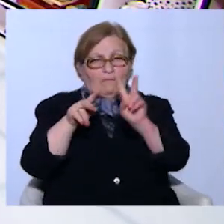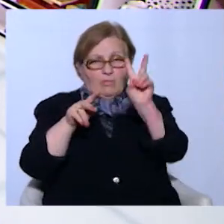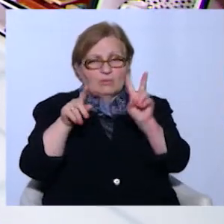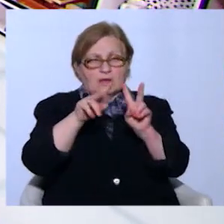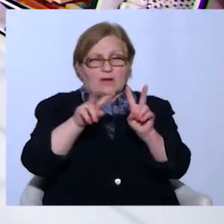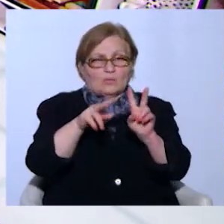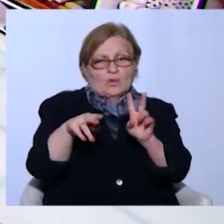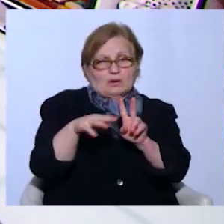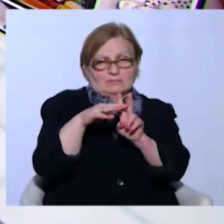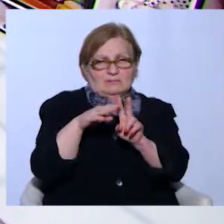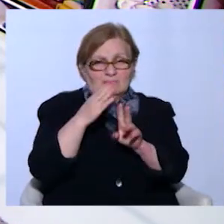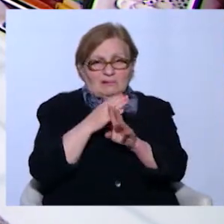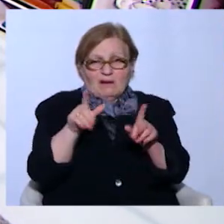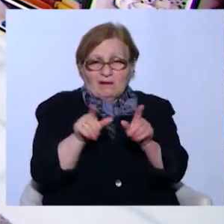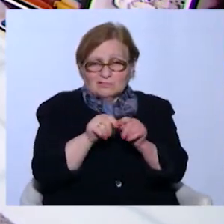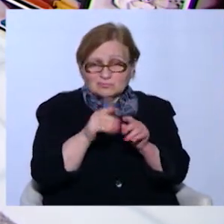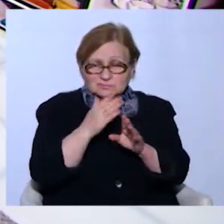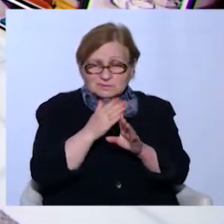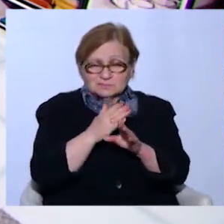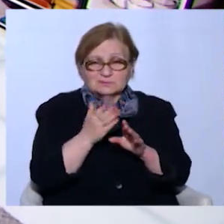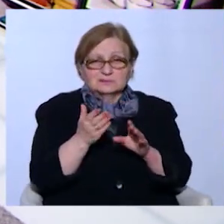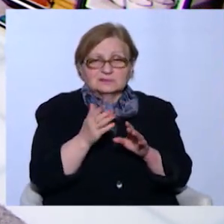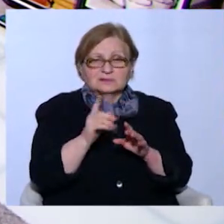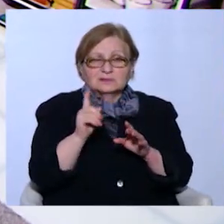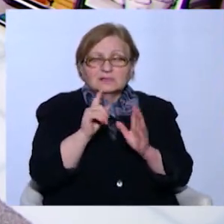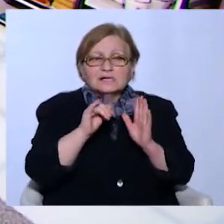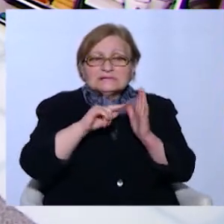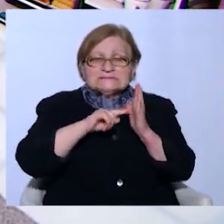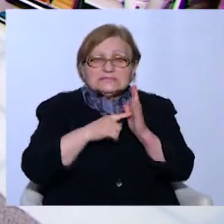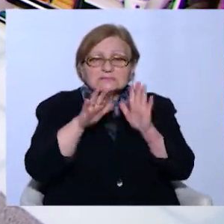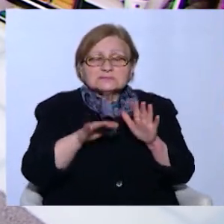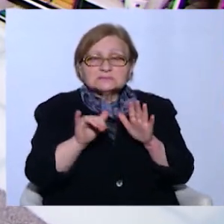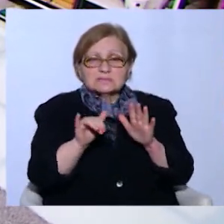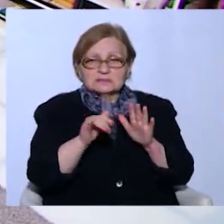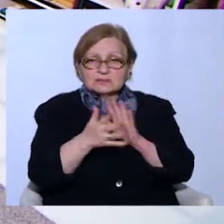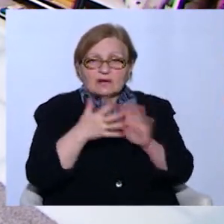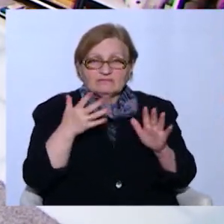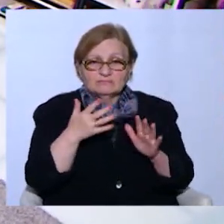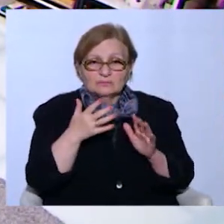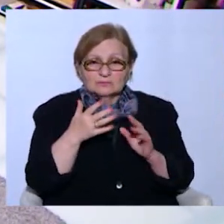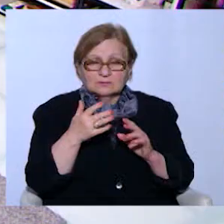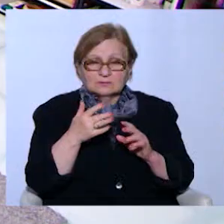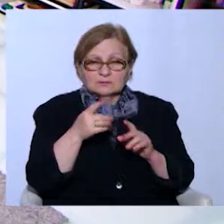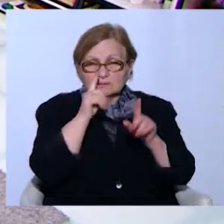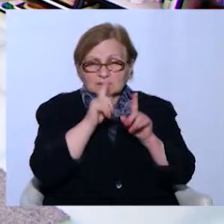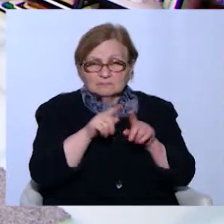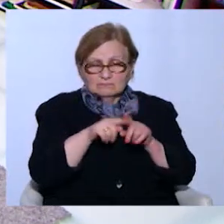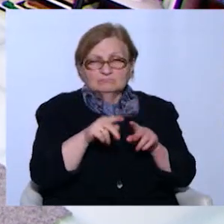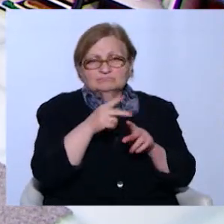და მოდით რა წერტილში ეხებიან ეს გავიგოთ. ისევ იგივენაირად